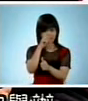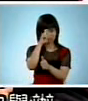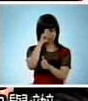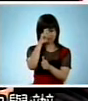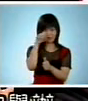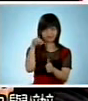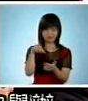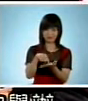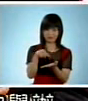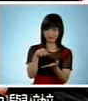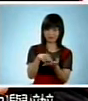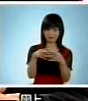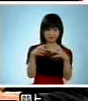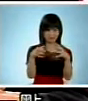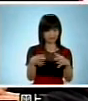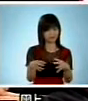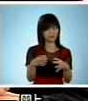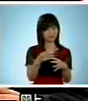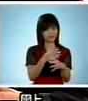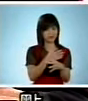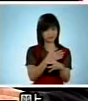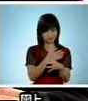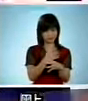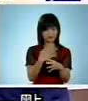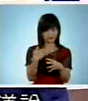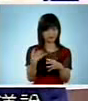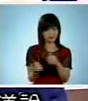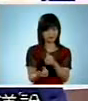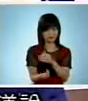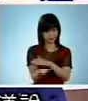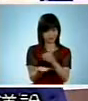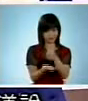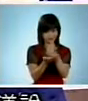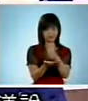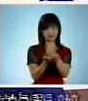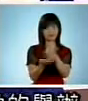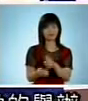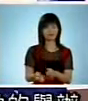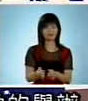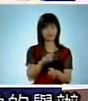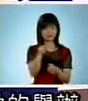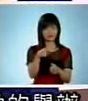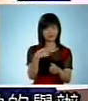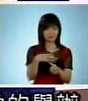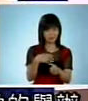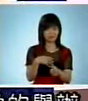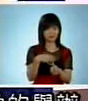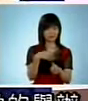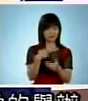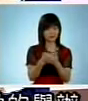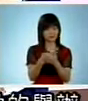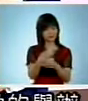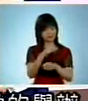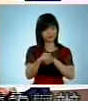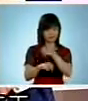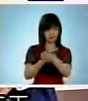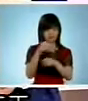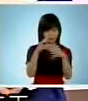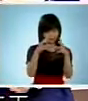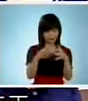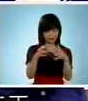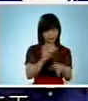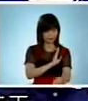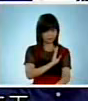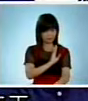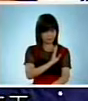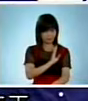望当这一次的举办呢，大家鼓励多一点。 那我们想要知道说这样的一次活动的举办，那当